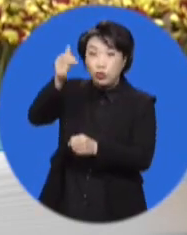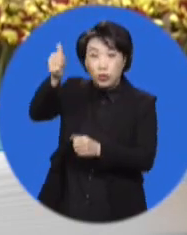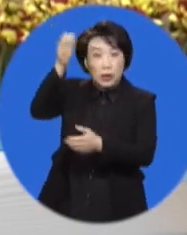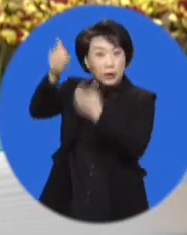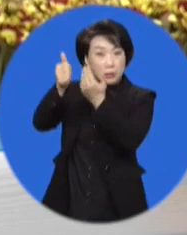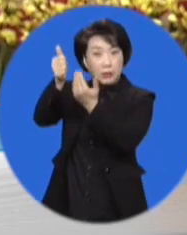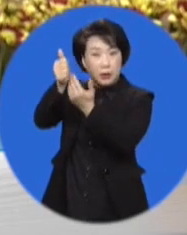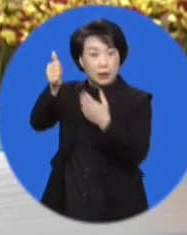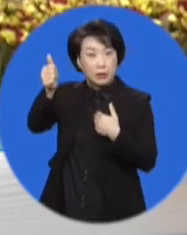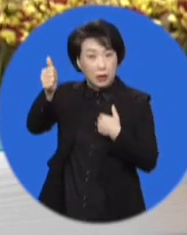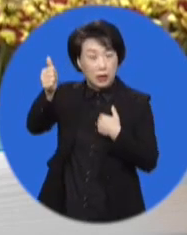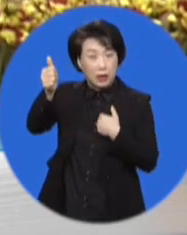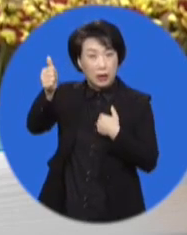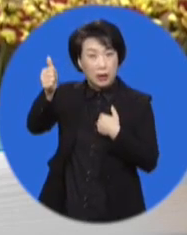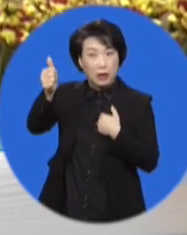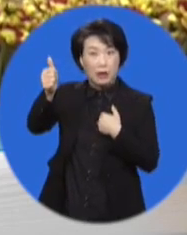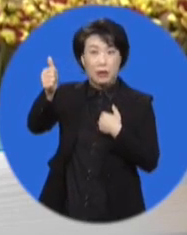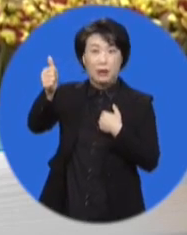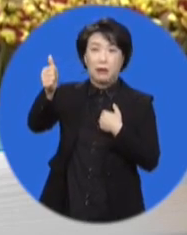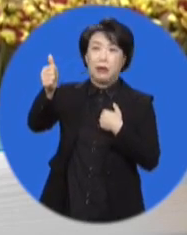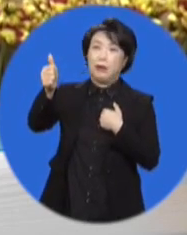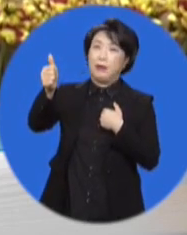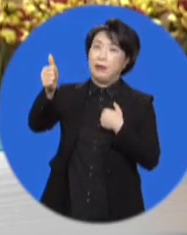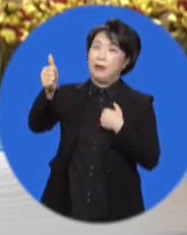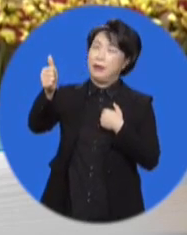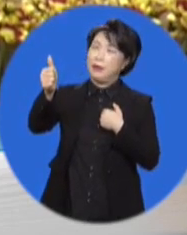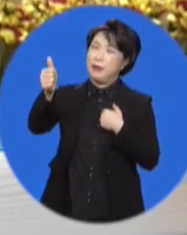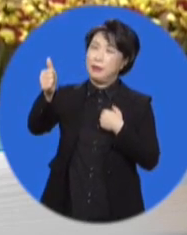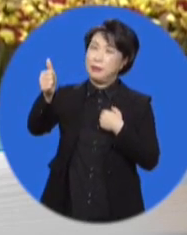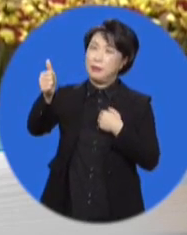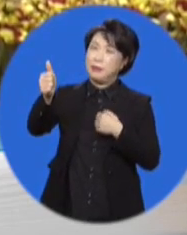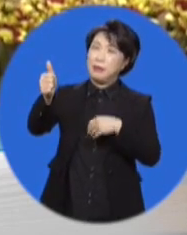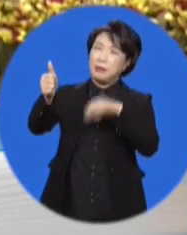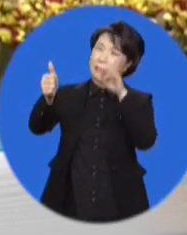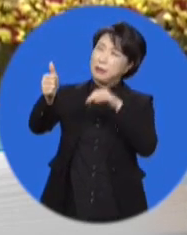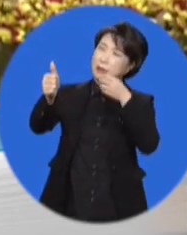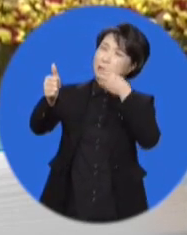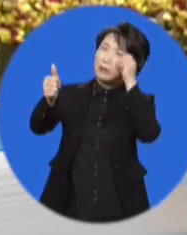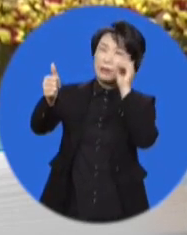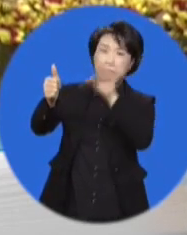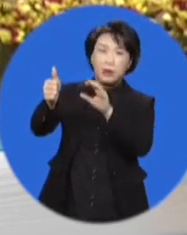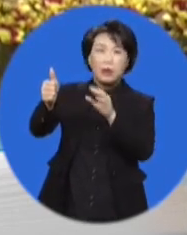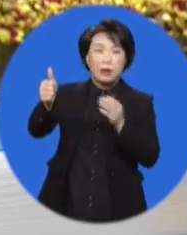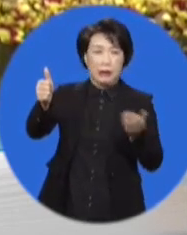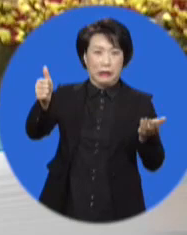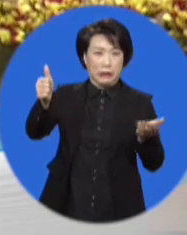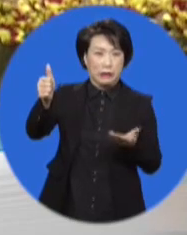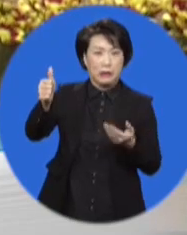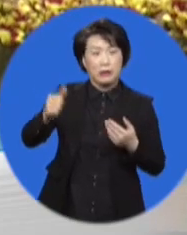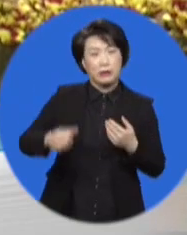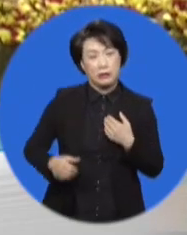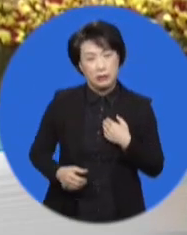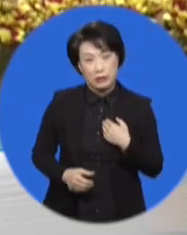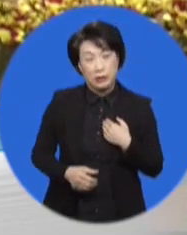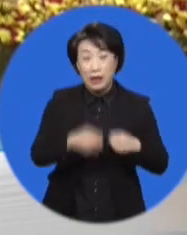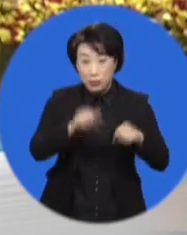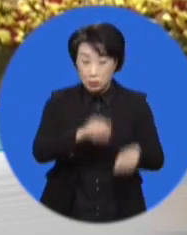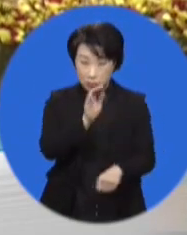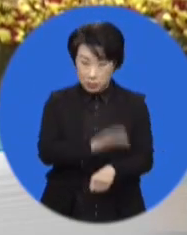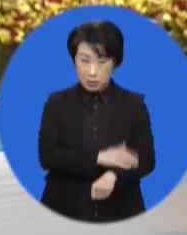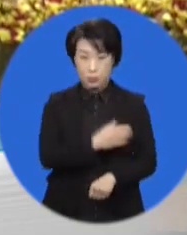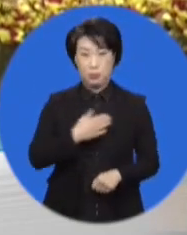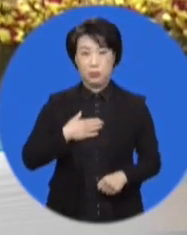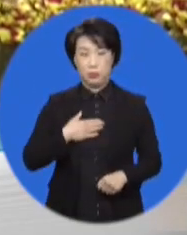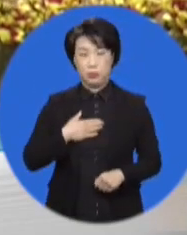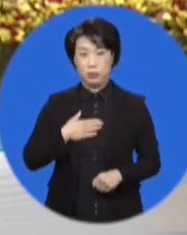대해서 세상말로 말하면 아주 우습게 보고 있는 그런 잘못된